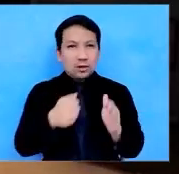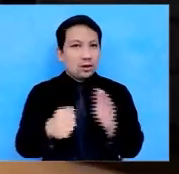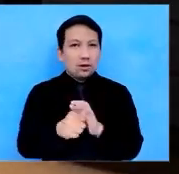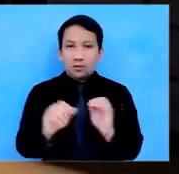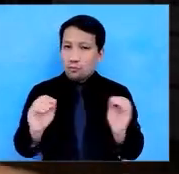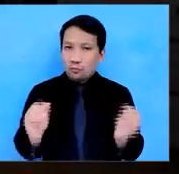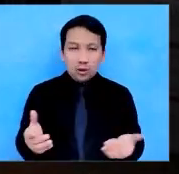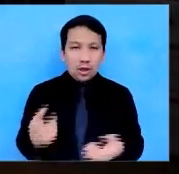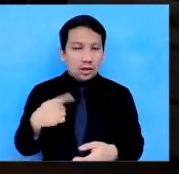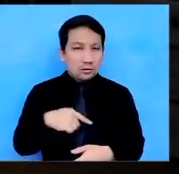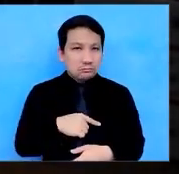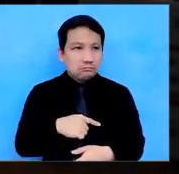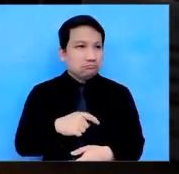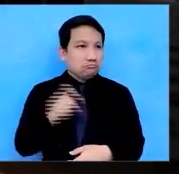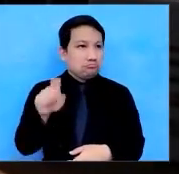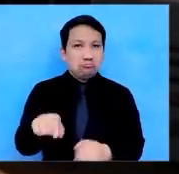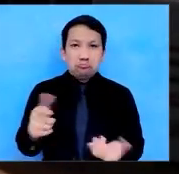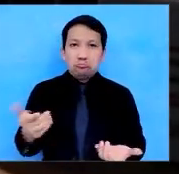kaming